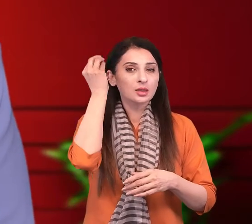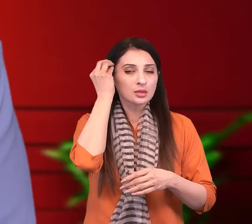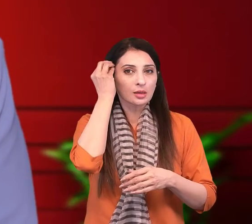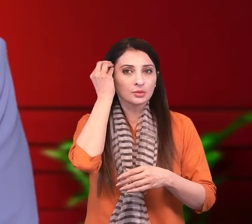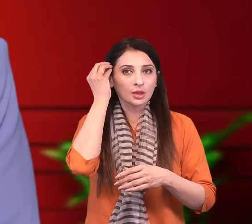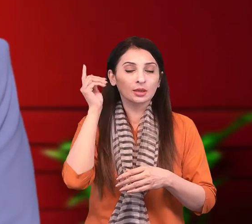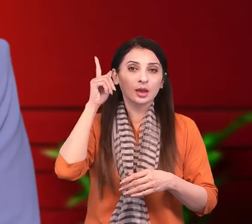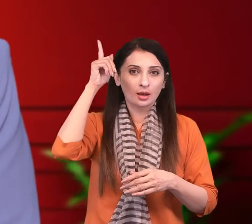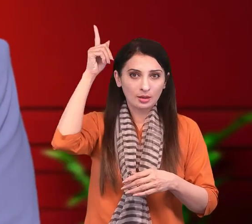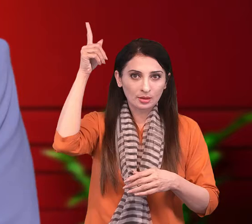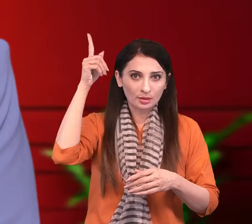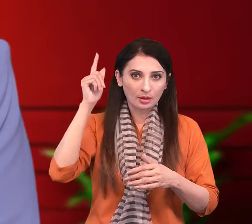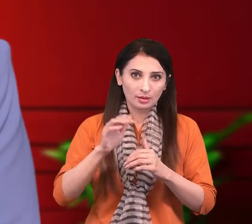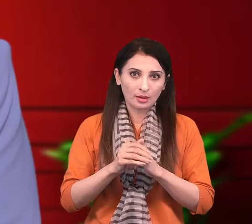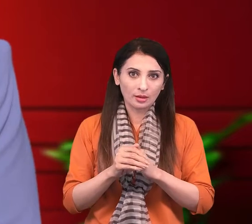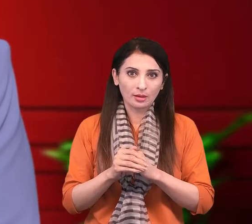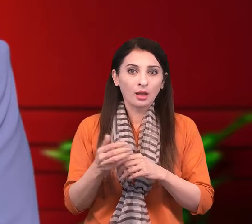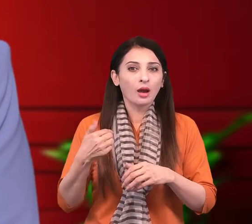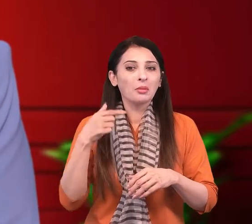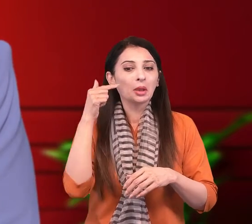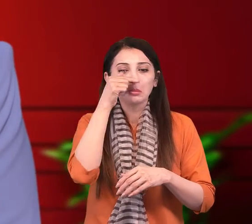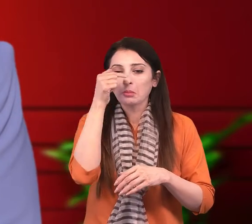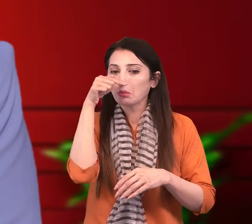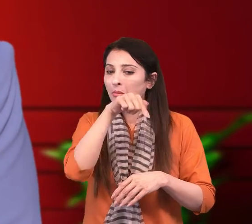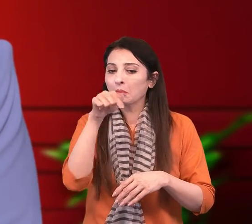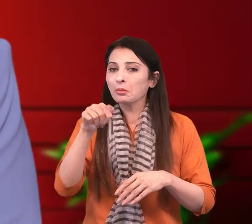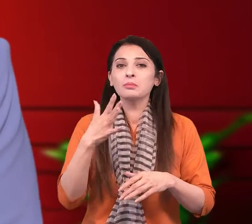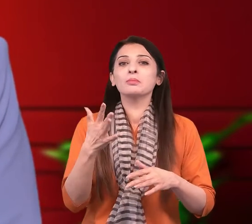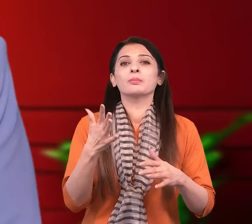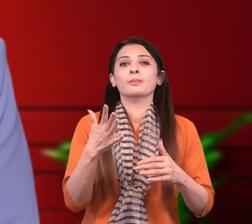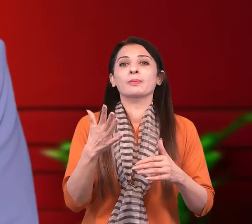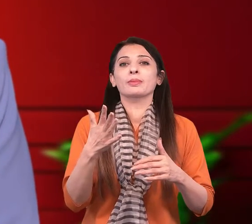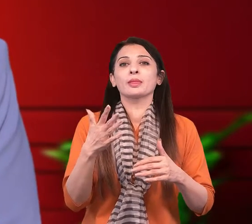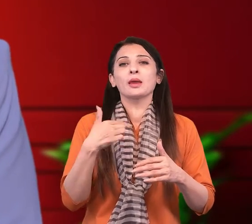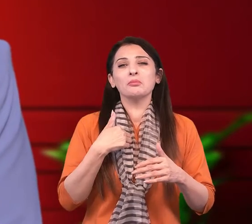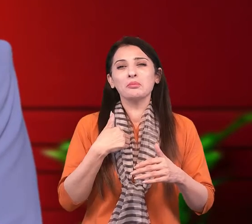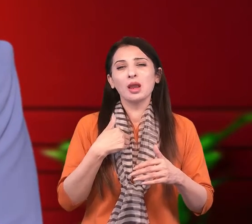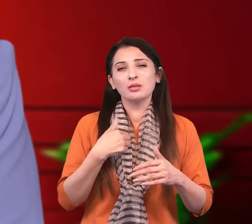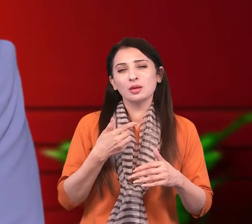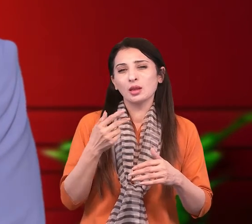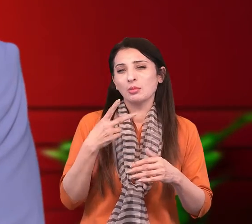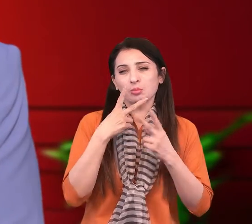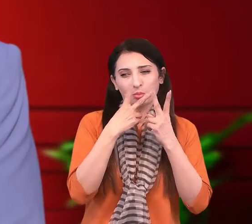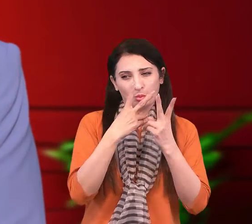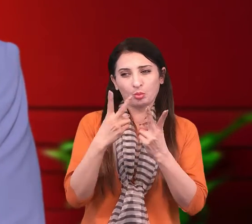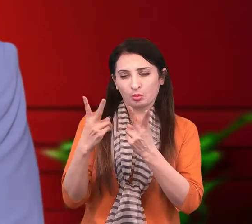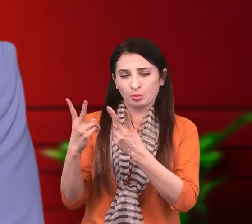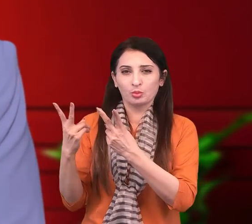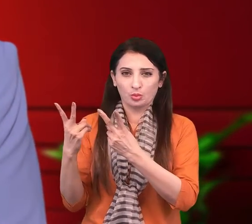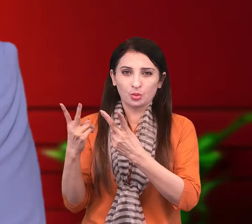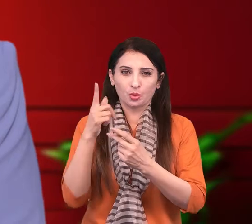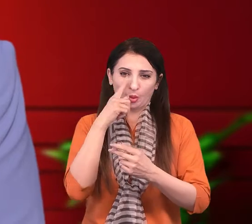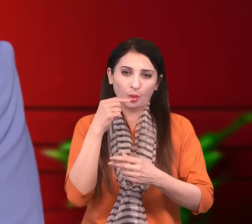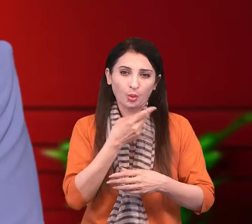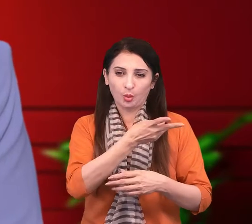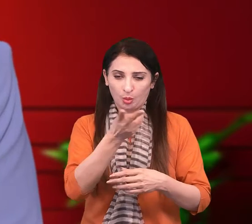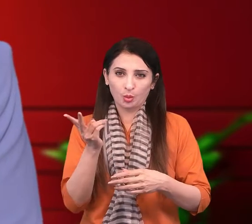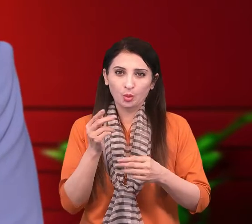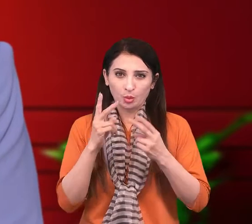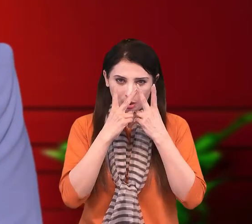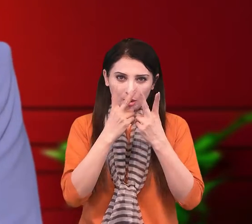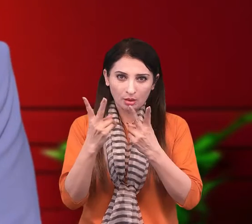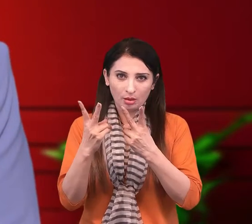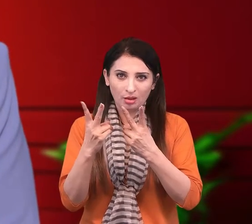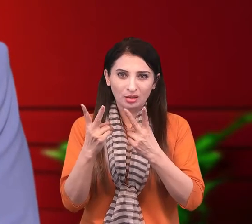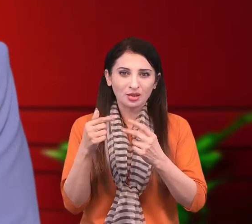था, और यूजुअली बिकॉज आई कवर दे वुड स्टार्ट ब्रिंगिंग अल्लाह ताला इनटू द रूम, और हमारी